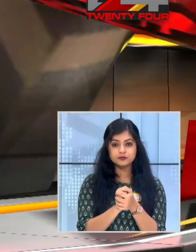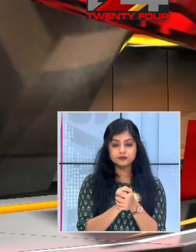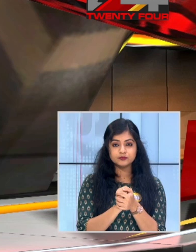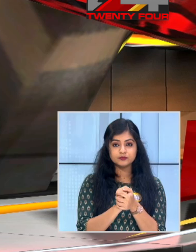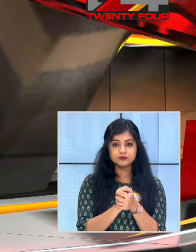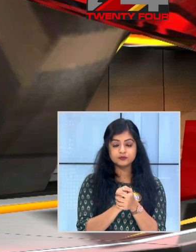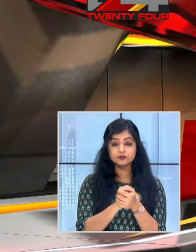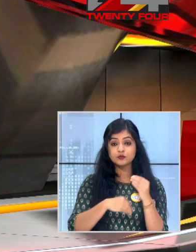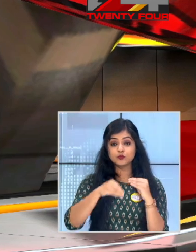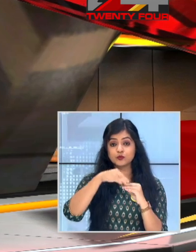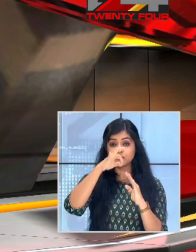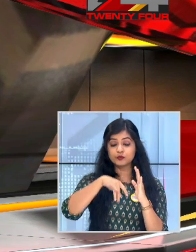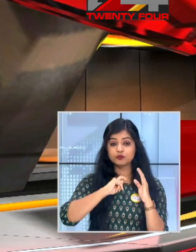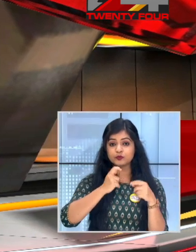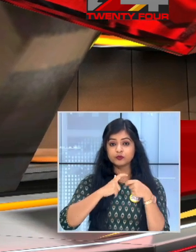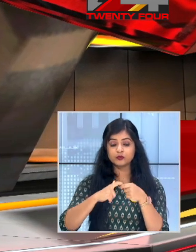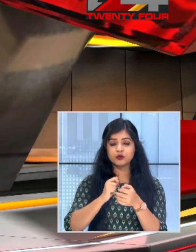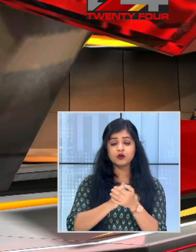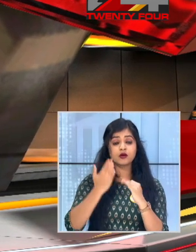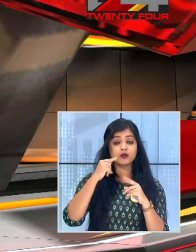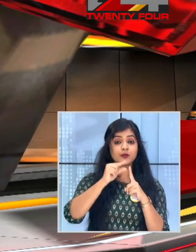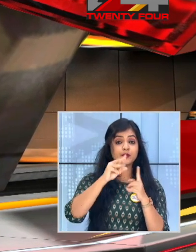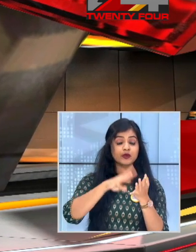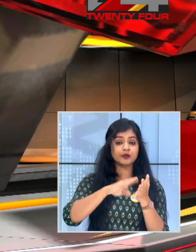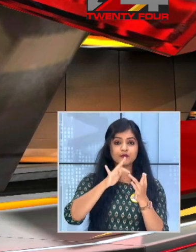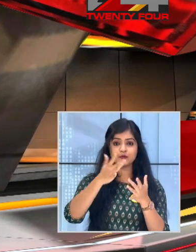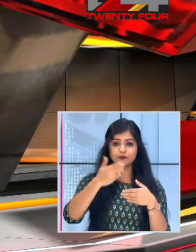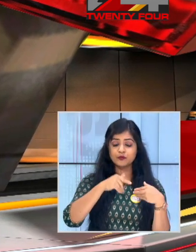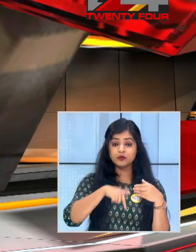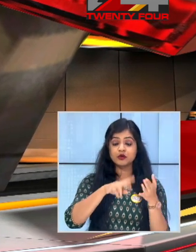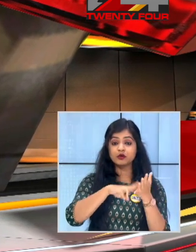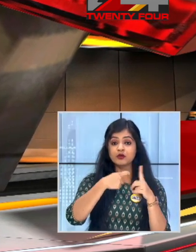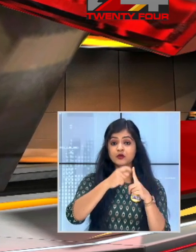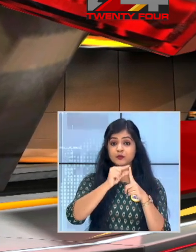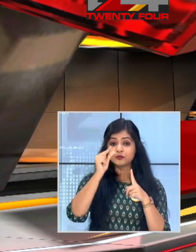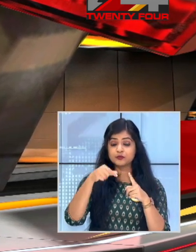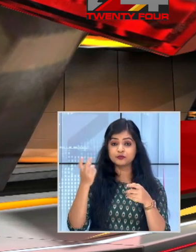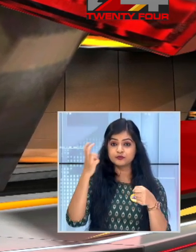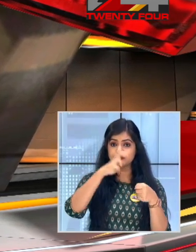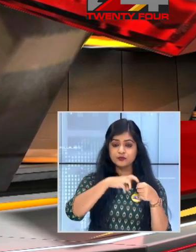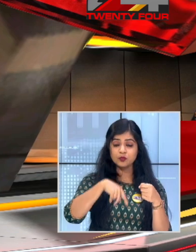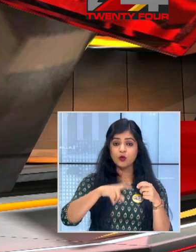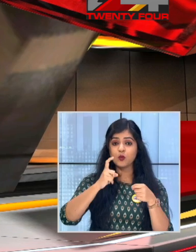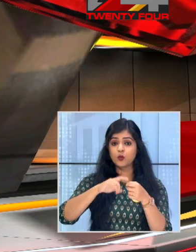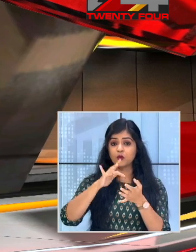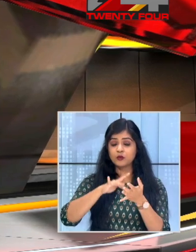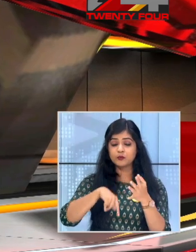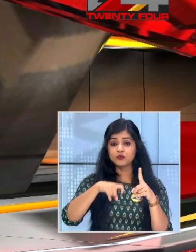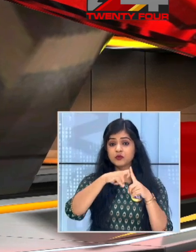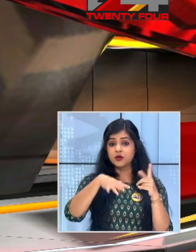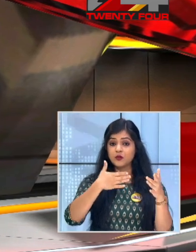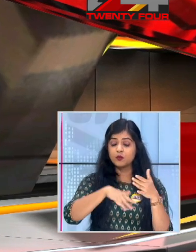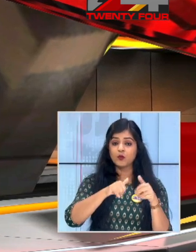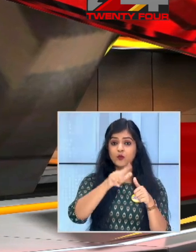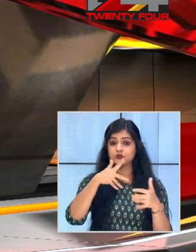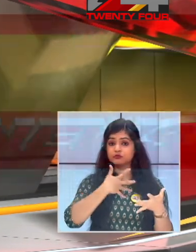അരുൺ രാജ് ചേരുന്നുണ്ട് കൊല്ലത്ത് നിന്ന്. അരുൺ, നേരത്തെ പ്രധാനമന്ത്രിയുടെ വിരുന്നിൽ NK പ്രേമചന്ദ്രൻ പങ്കെടുത്തത് നിലവിൽ കൊല്ലത്ത് കേരളത്തിലൊക്കെ വലിയ